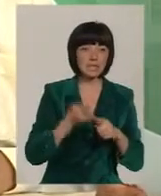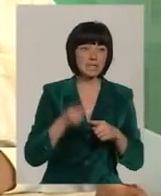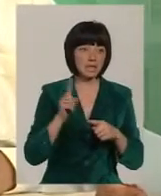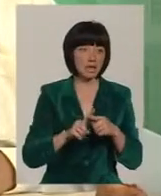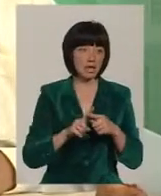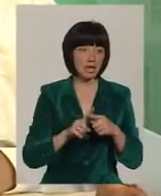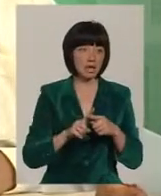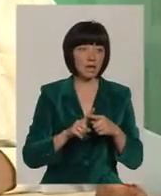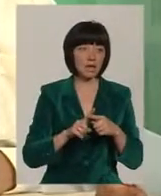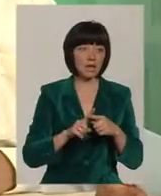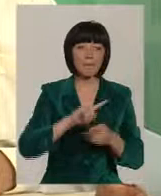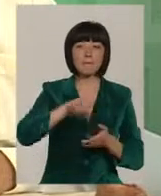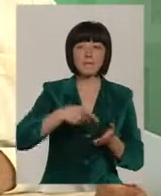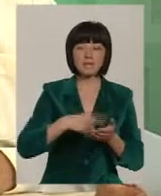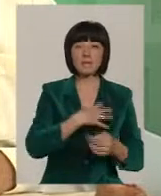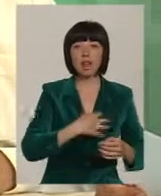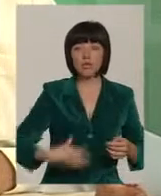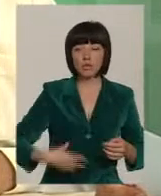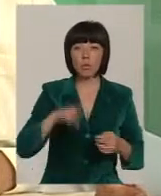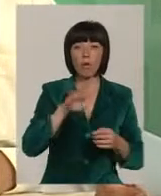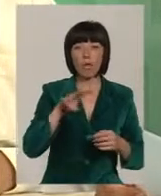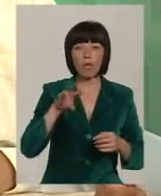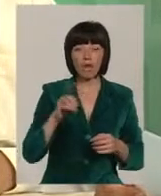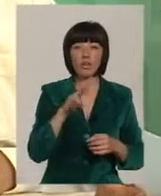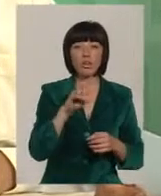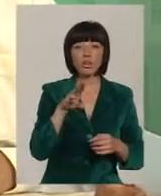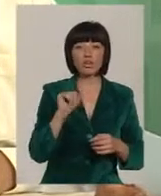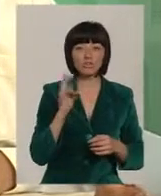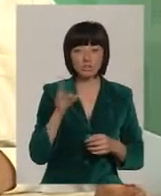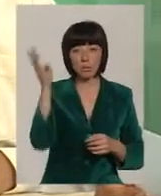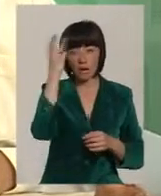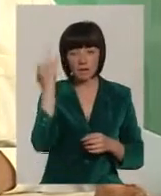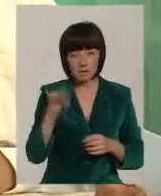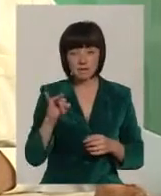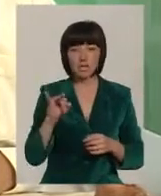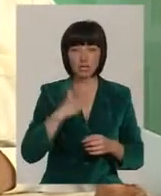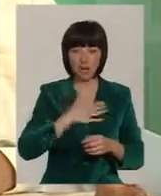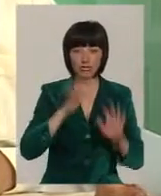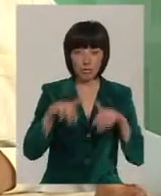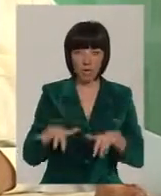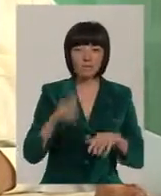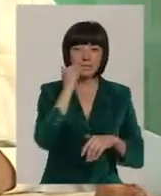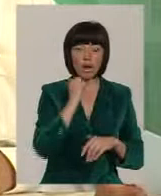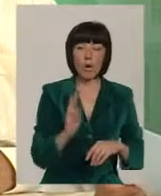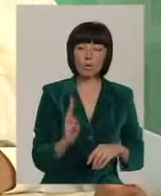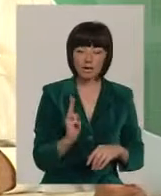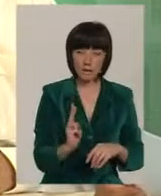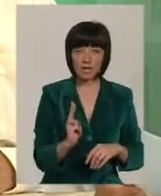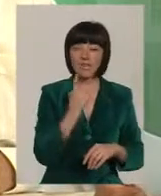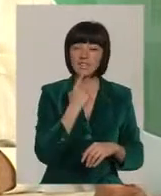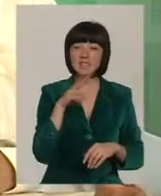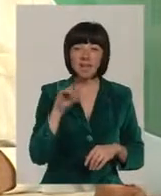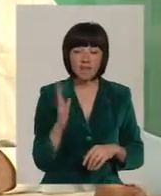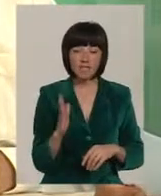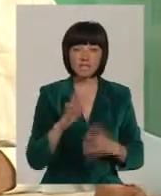це міста Славута, Полонне, Нітішин, Хмельницький, наш пляж Старокостянтинів,